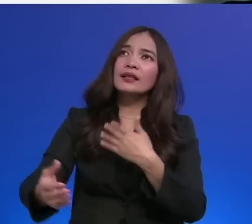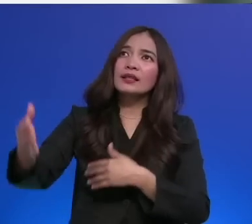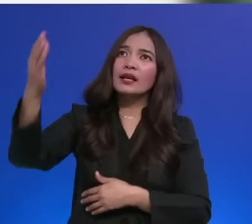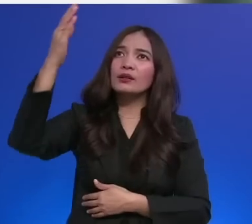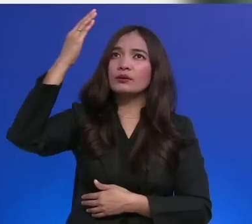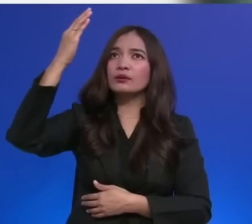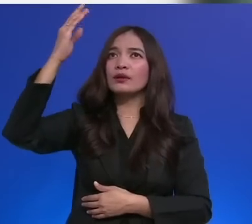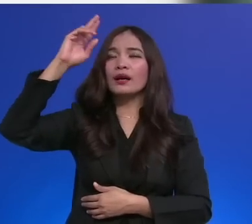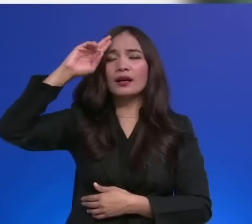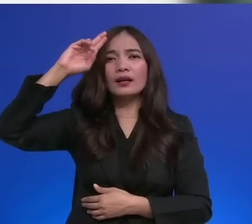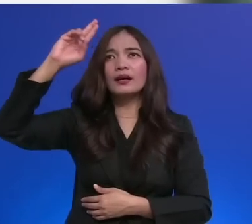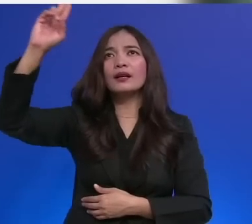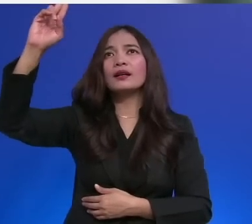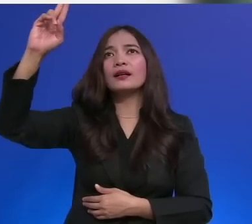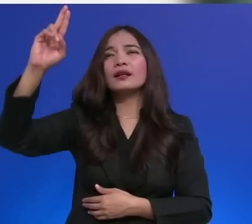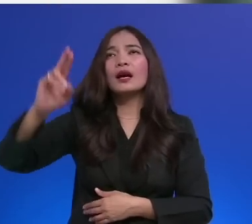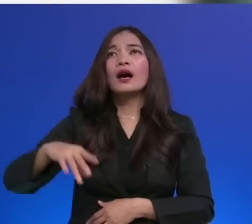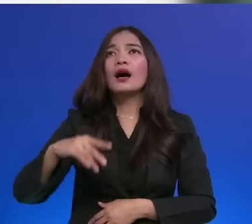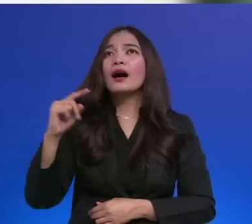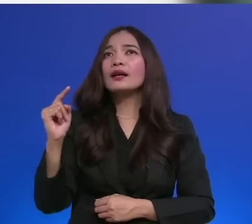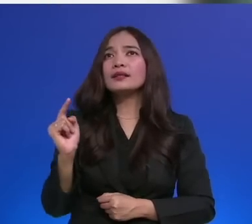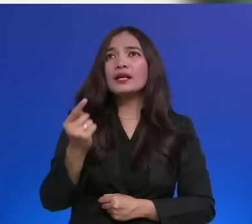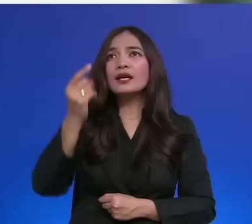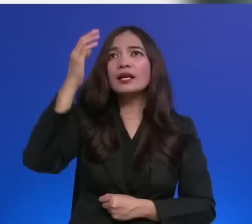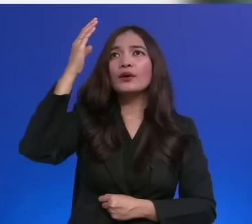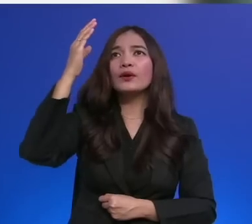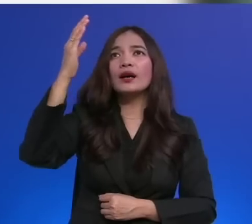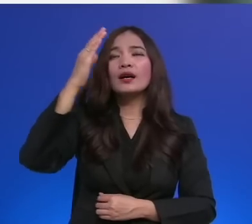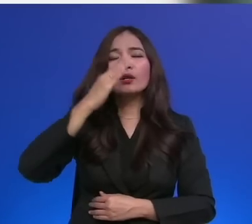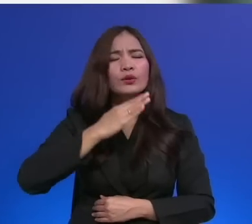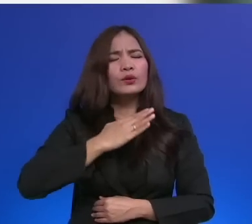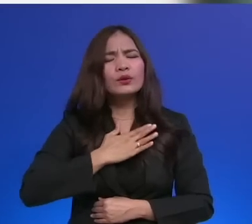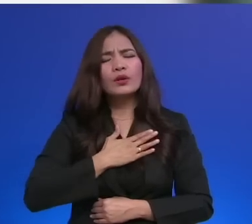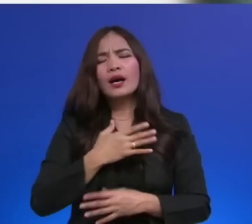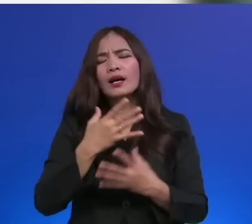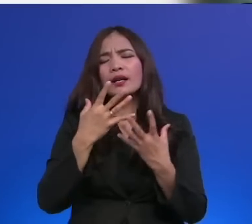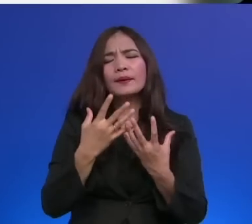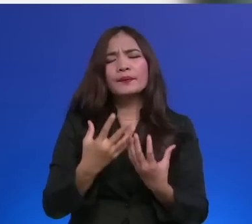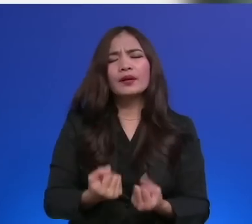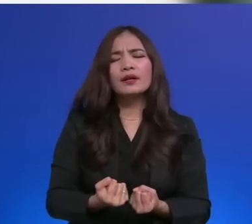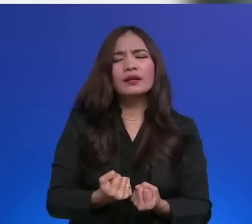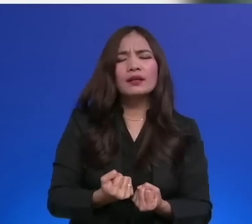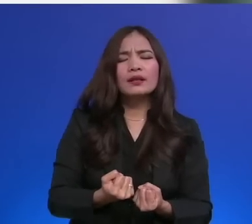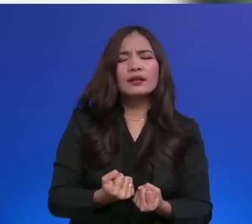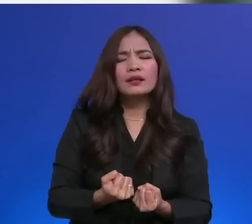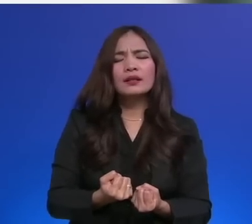nantikan kau Tuhan, hanya kau yang ku harapkan.